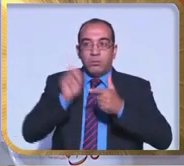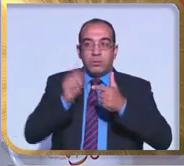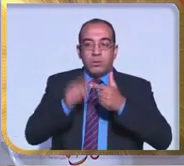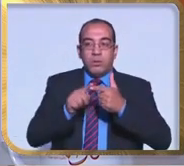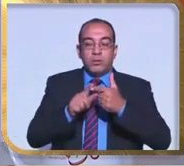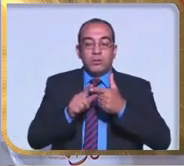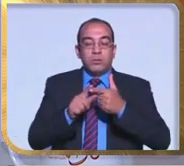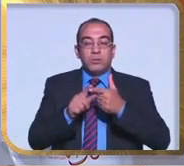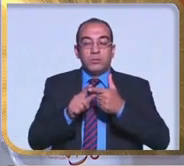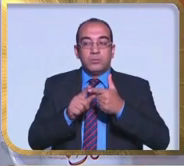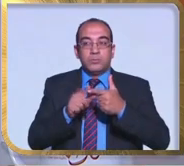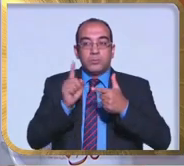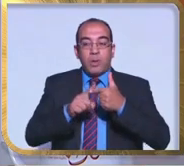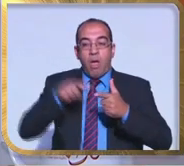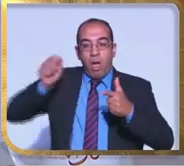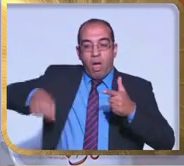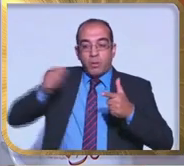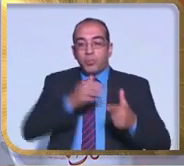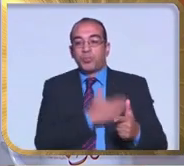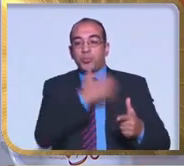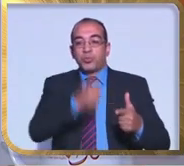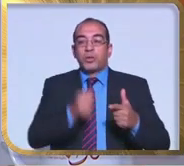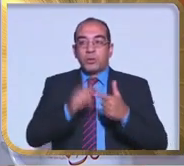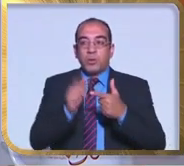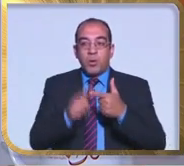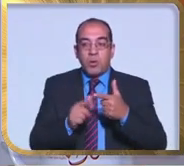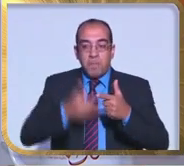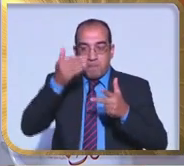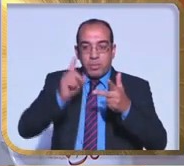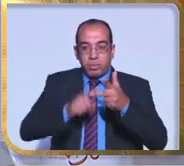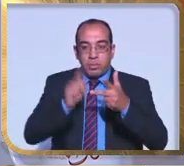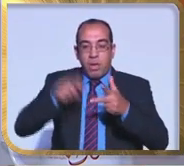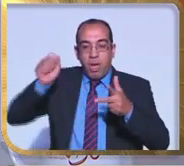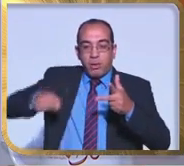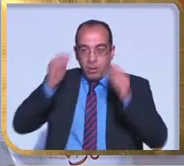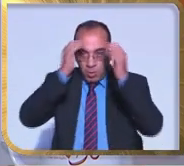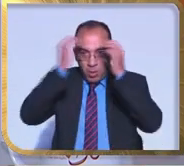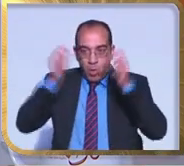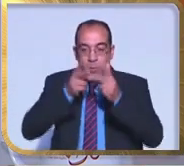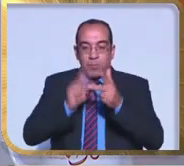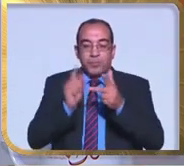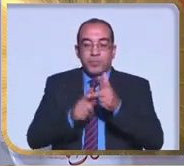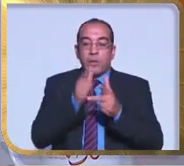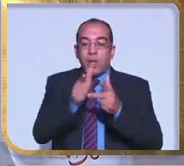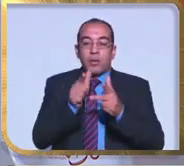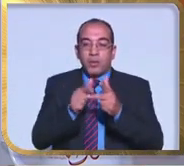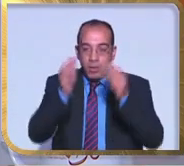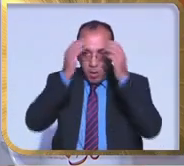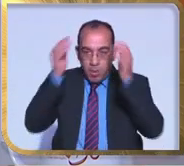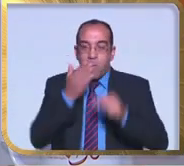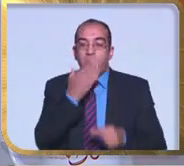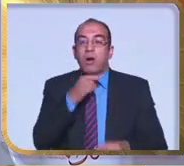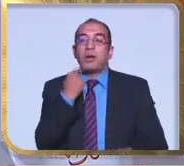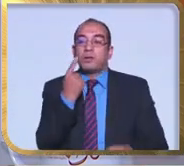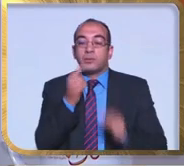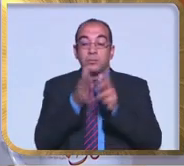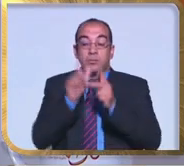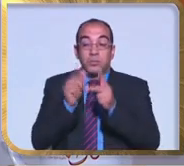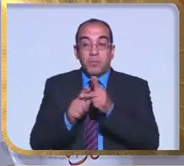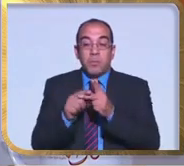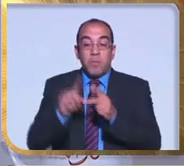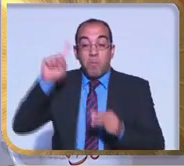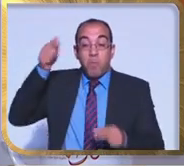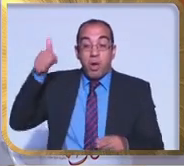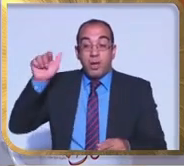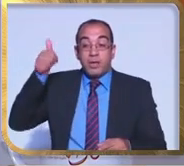وبعد ذلك تأتي قضية الإيمان، وبعد كده تأتي قضية العلم. يعني لما قدم الإمام البخاري وجعل في